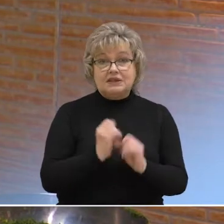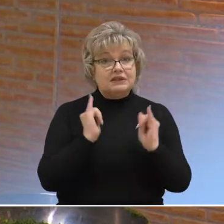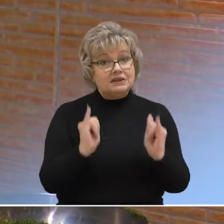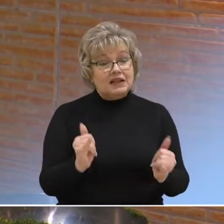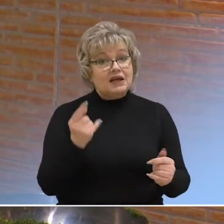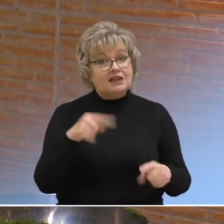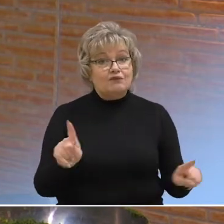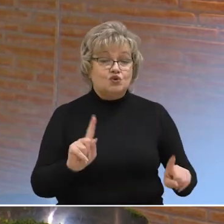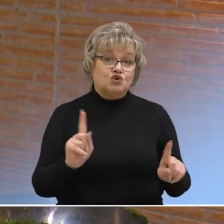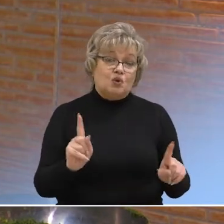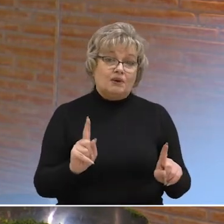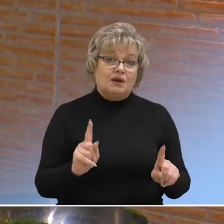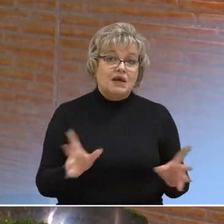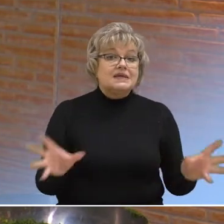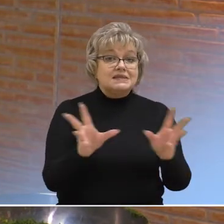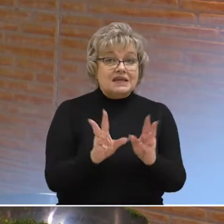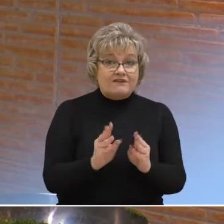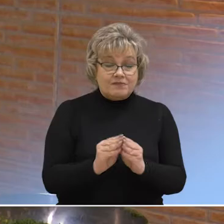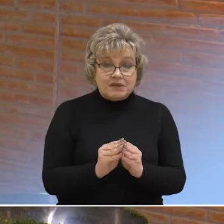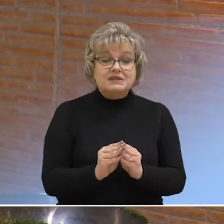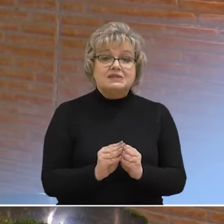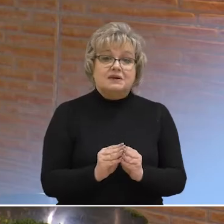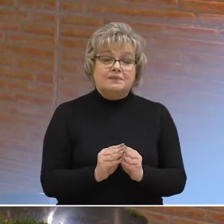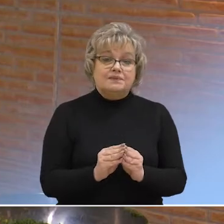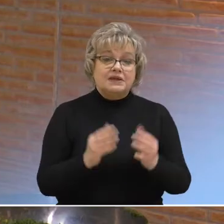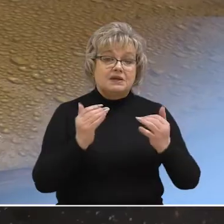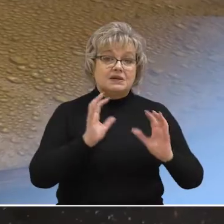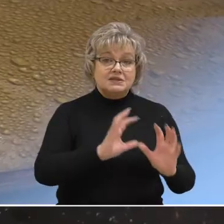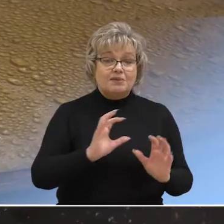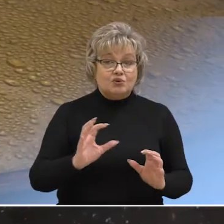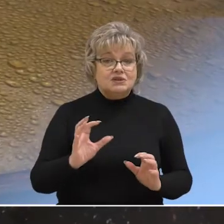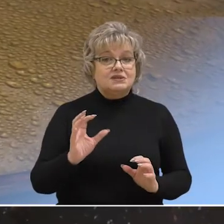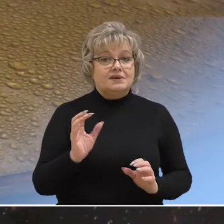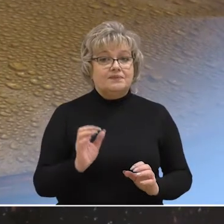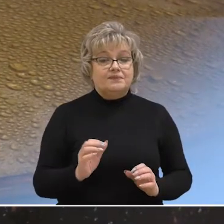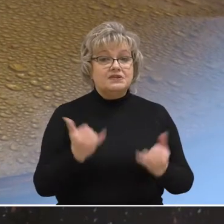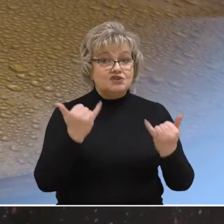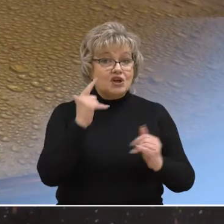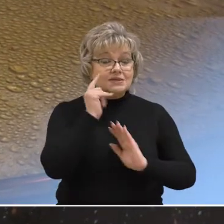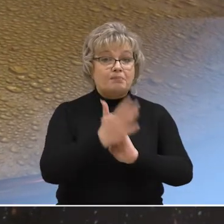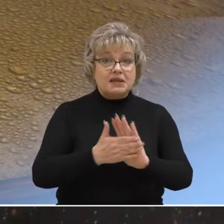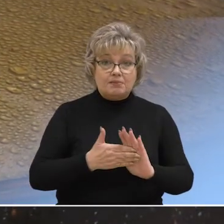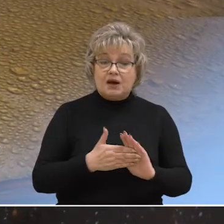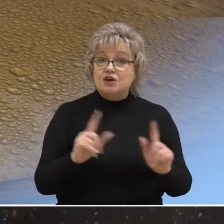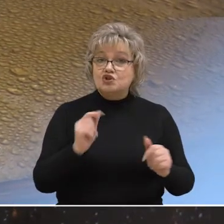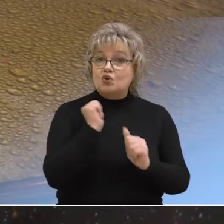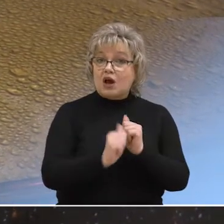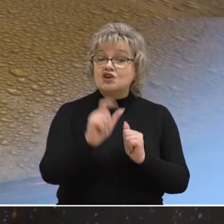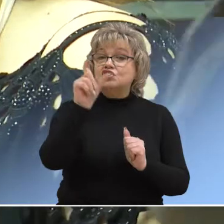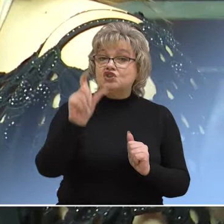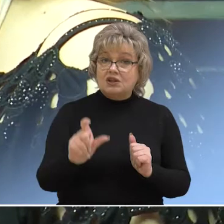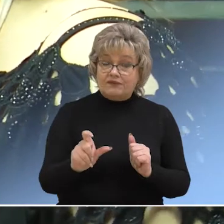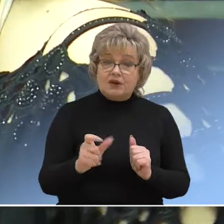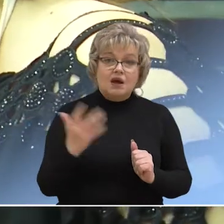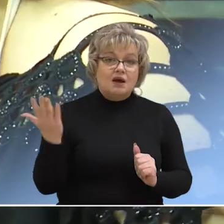того, чтобы быть как бы совместно, да, с этим миром, да, быть причастным к нему, понимая, что каждый человек,